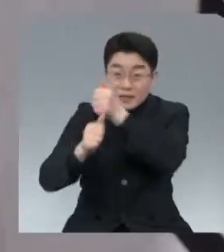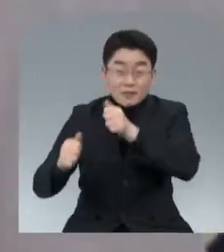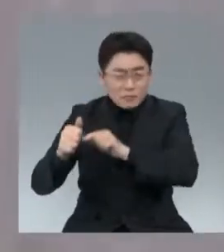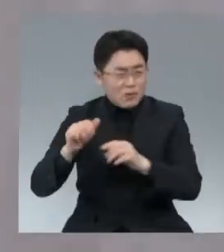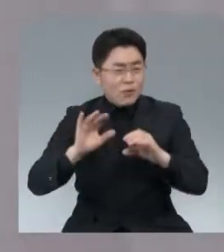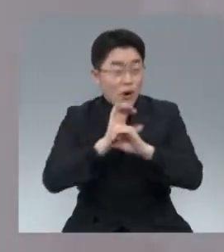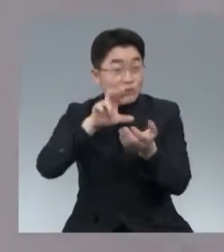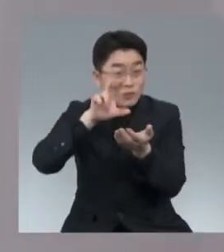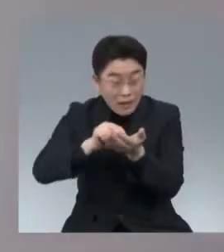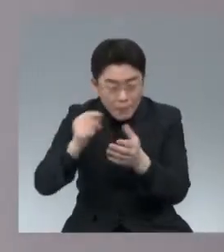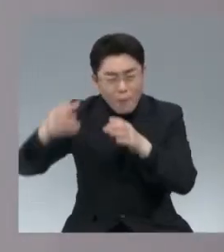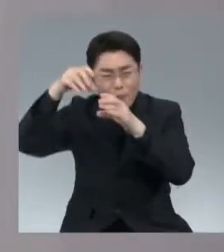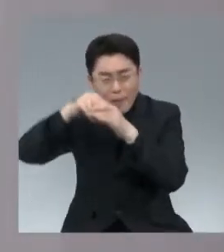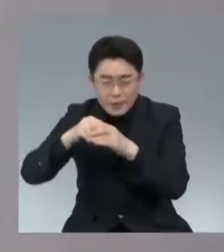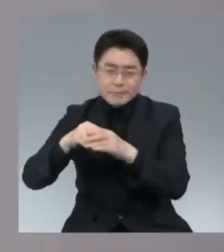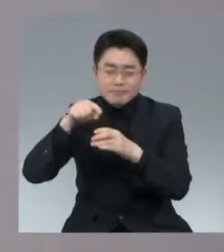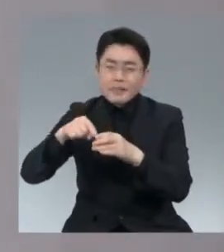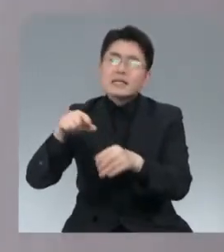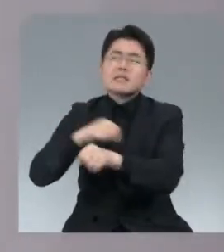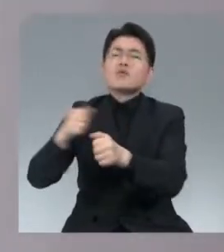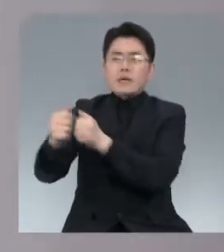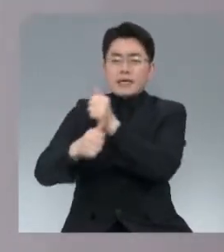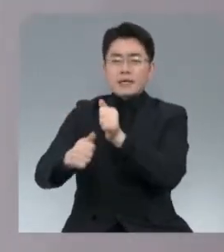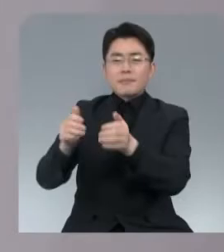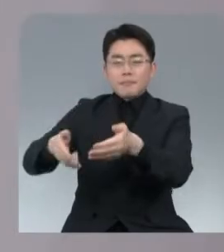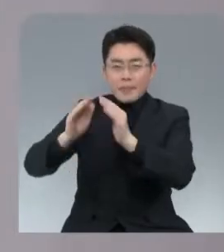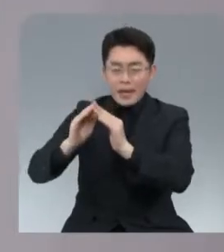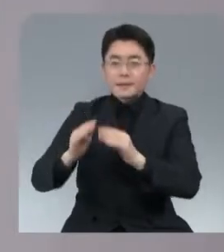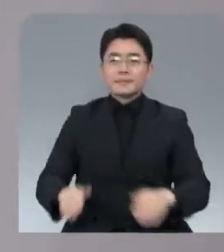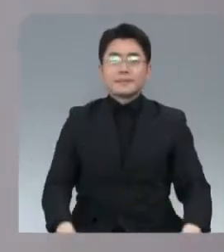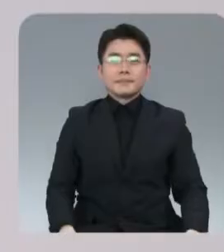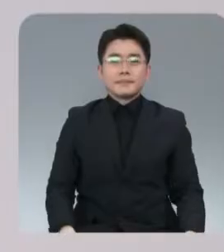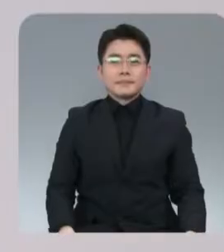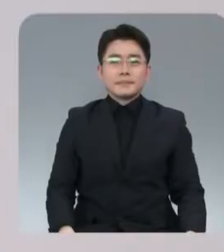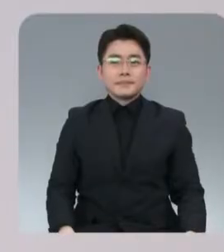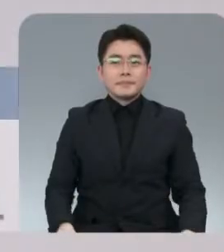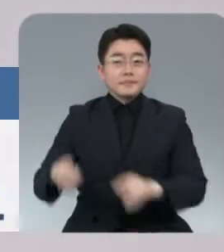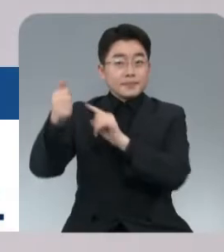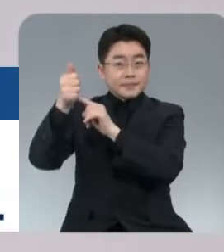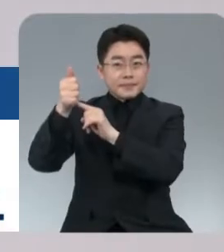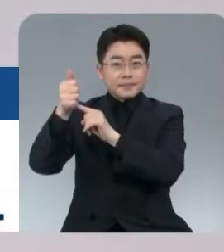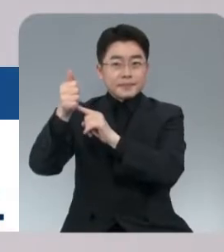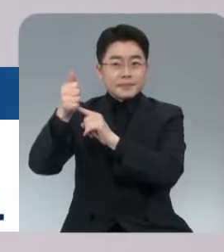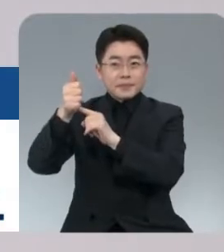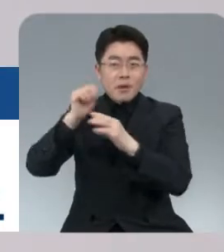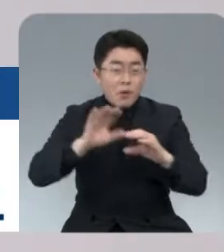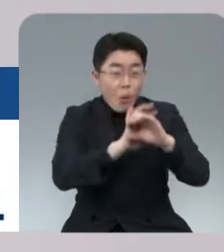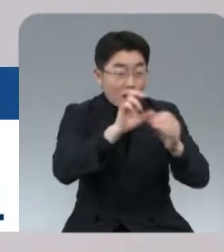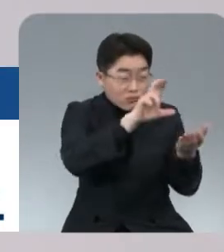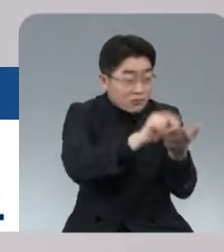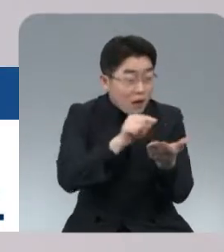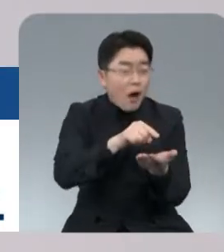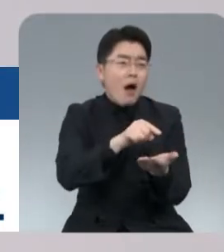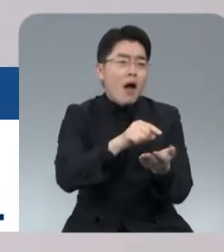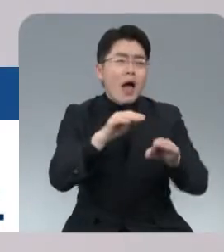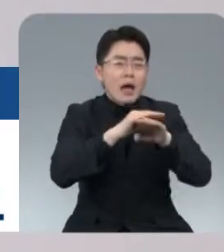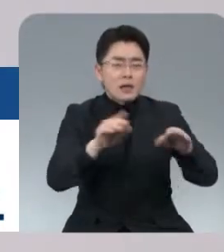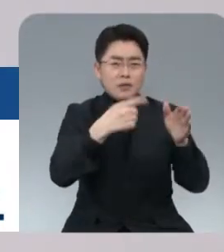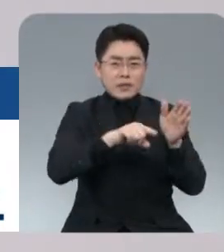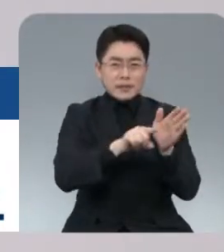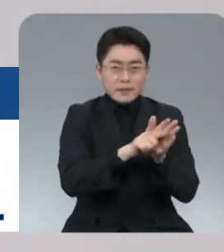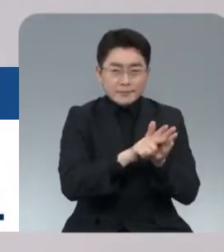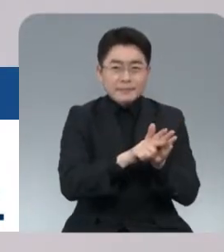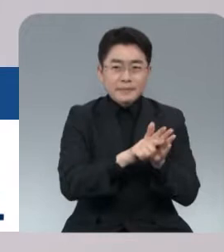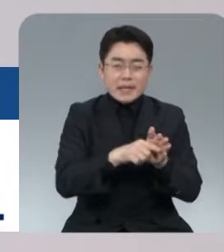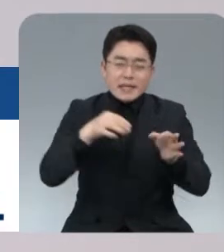코로나19 문제를 종합적으로 다룰 특위 등을 구성할 방침입니다. 코로나와 관련된 문제를